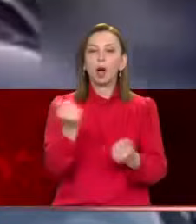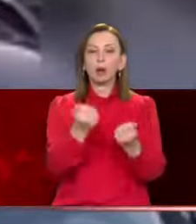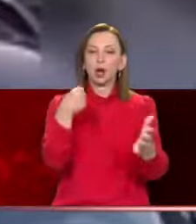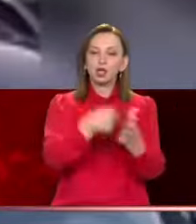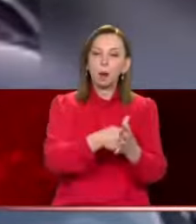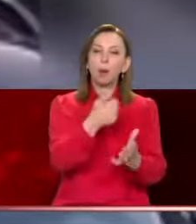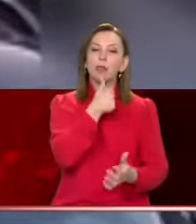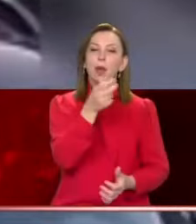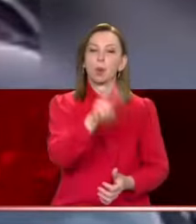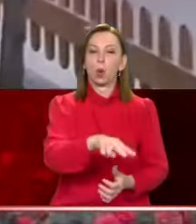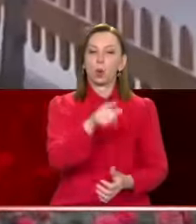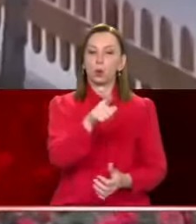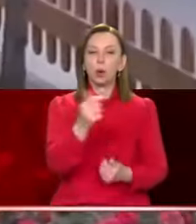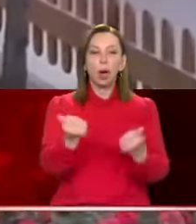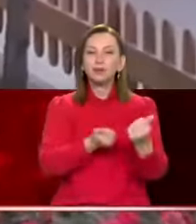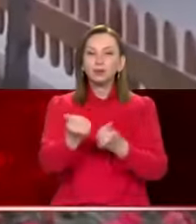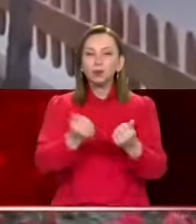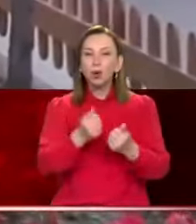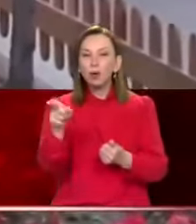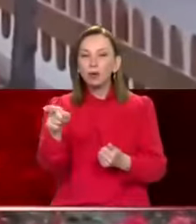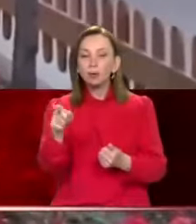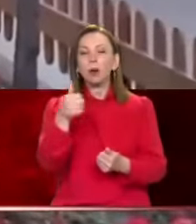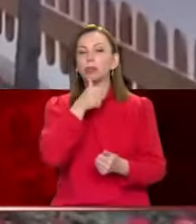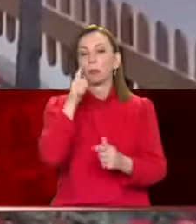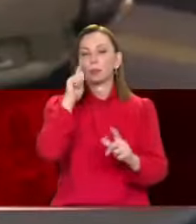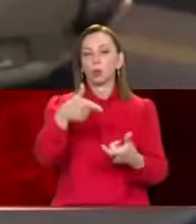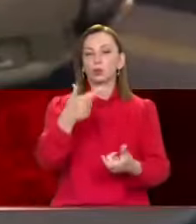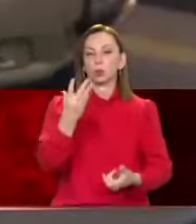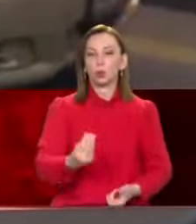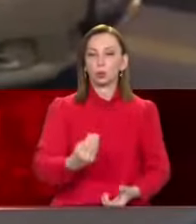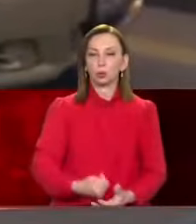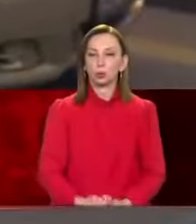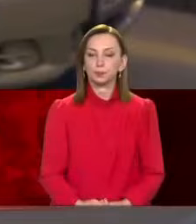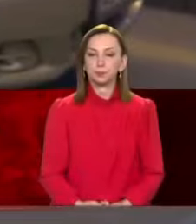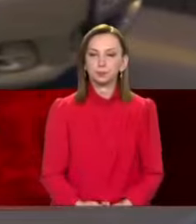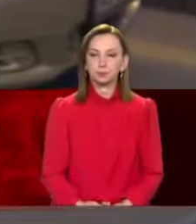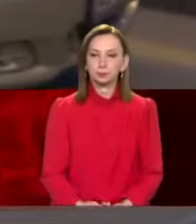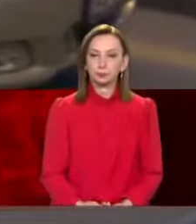hayatını kaybetti. Otomobil sürücüsü Ahmet Temel de gözaltına alındı.